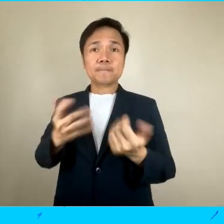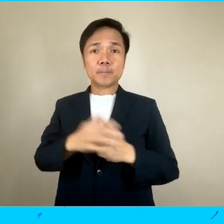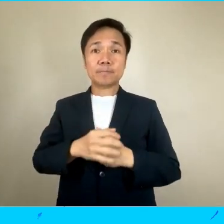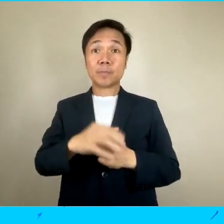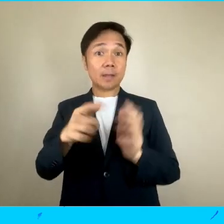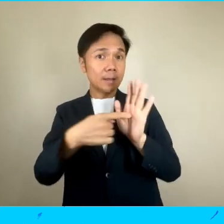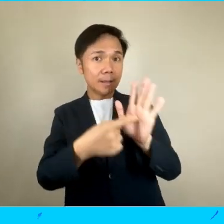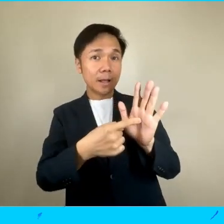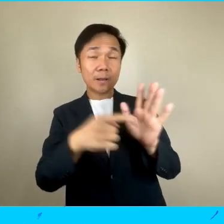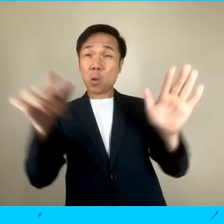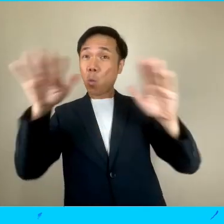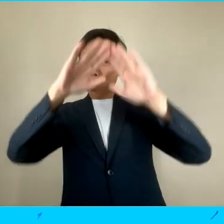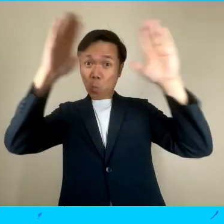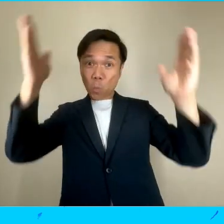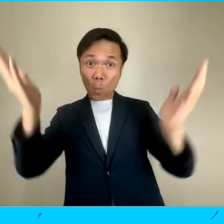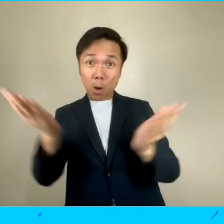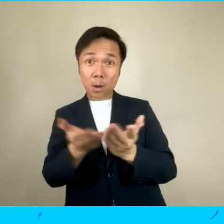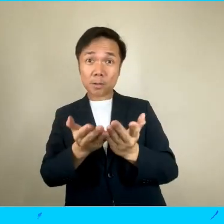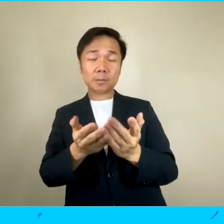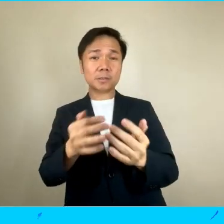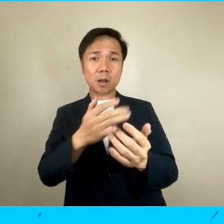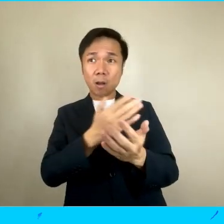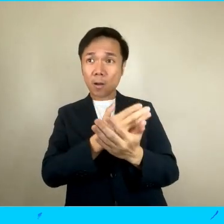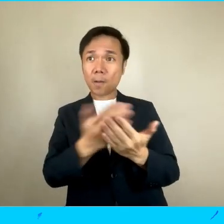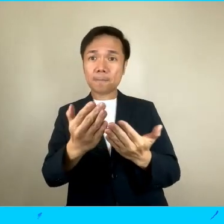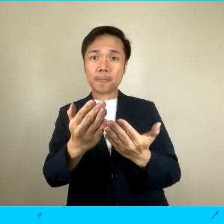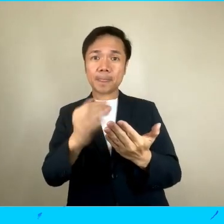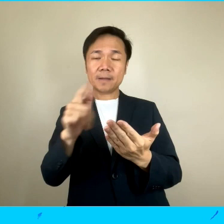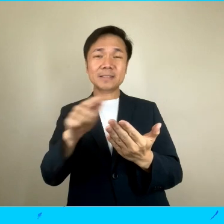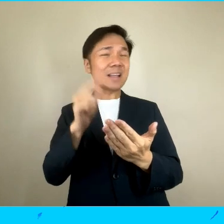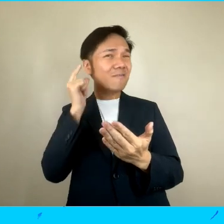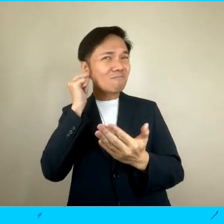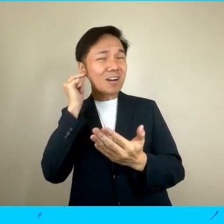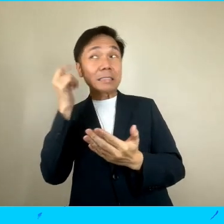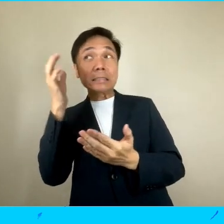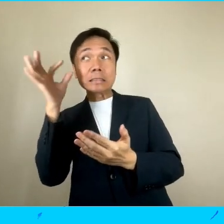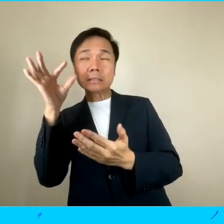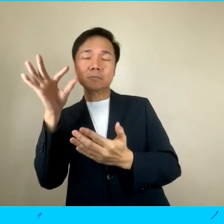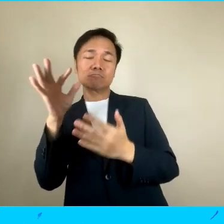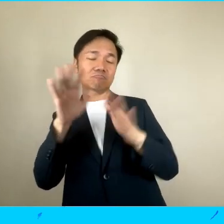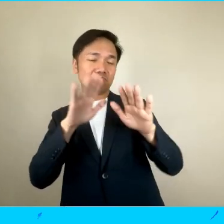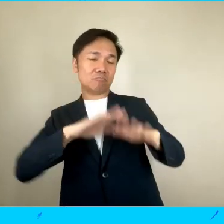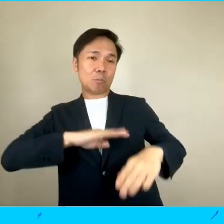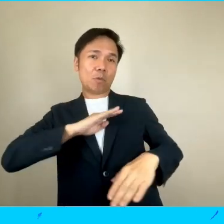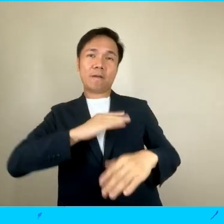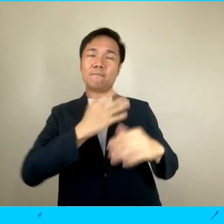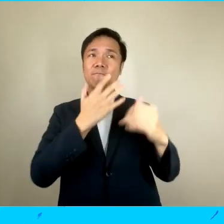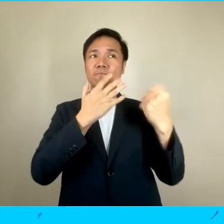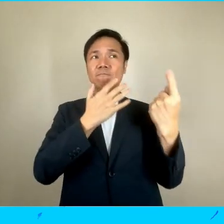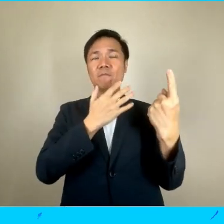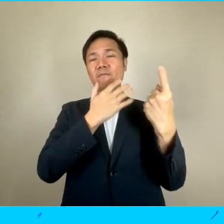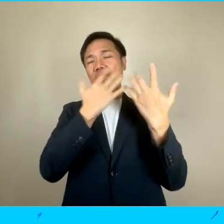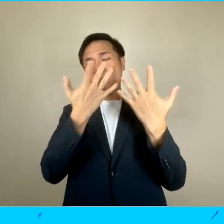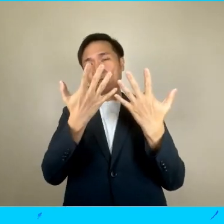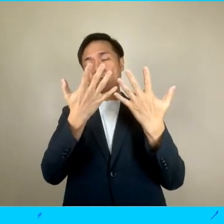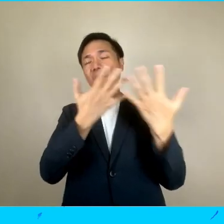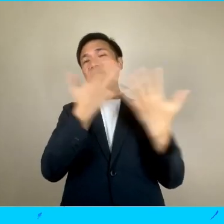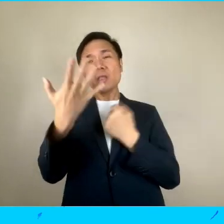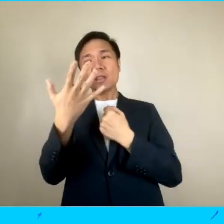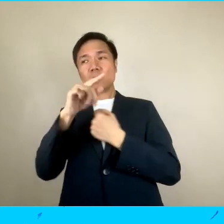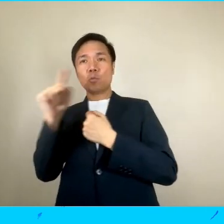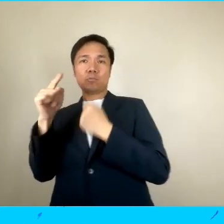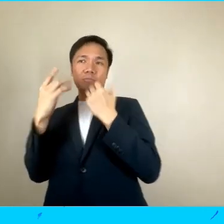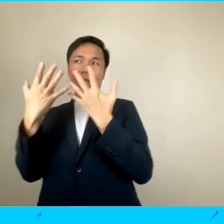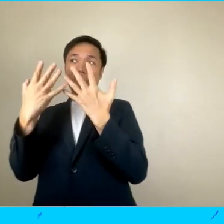Non, on a quelques chiffres, mais on a doublé les chiffres. Les